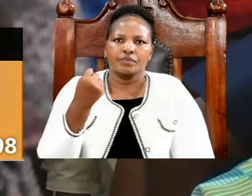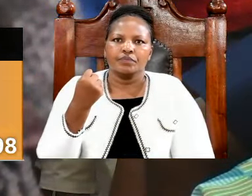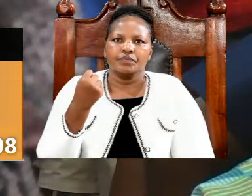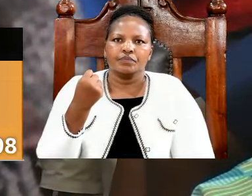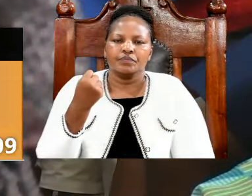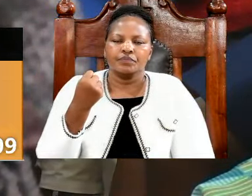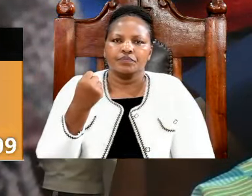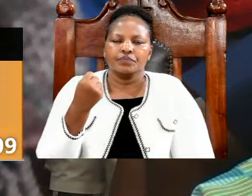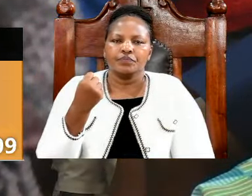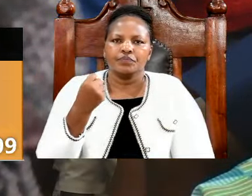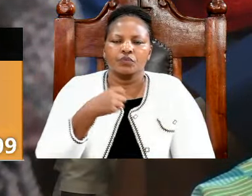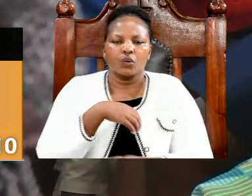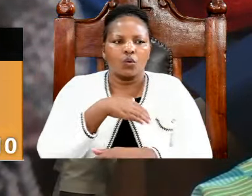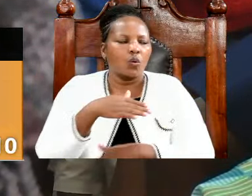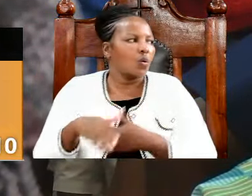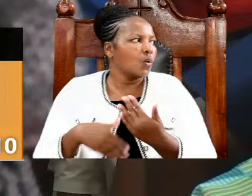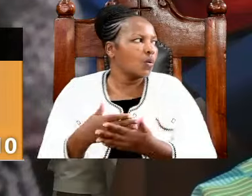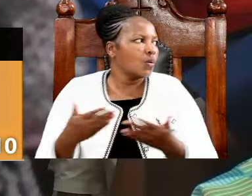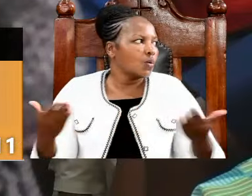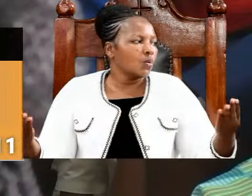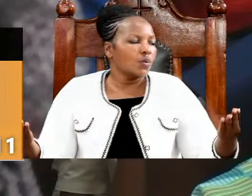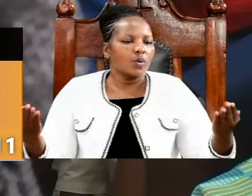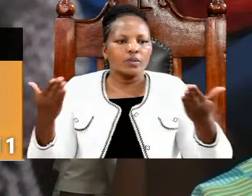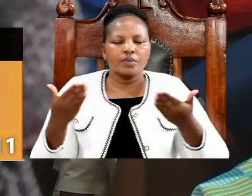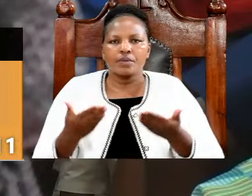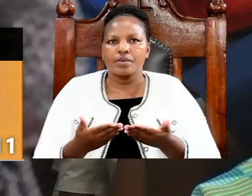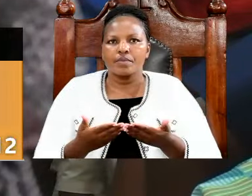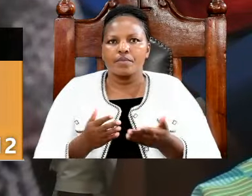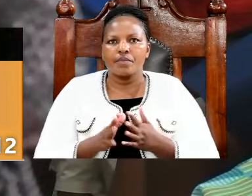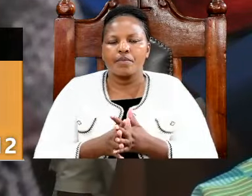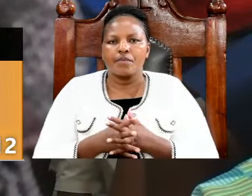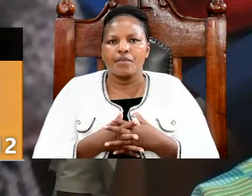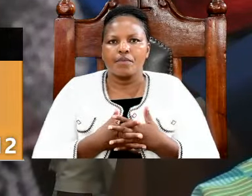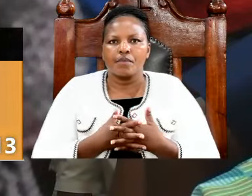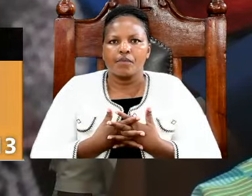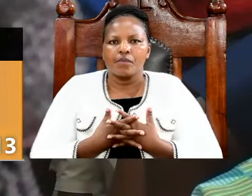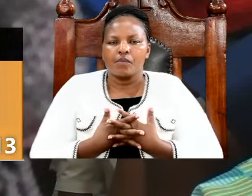na wote wanaombwa kuhudhuria.